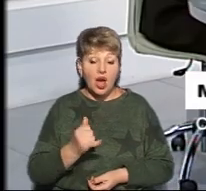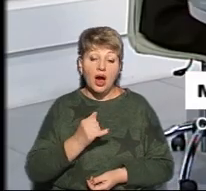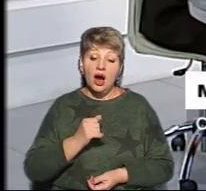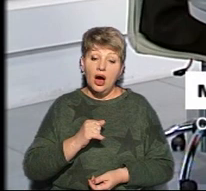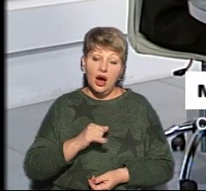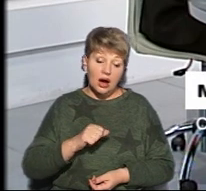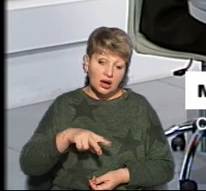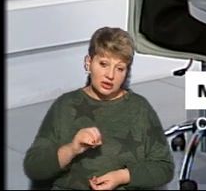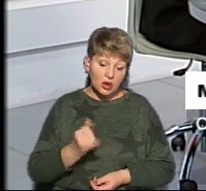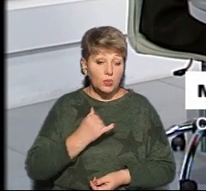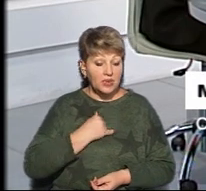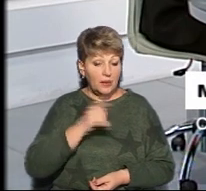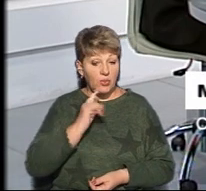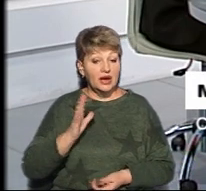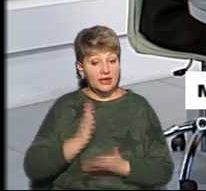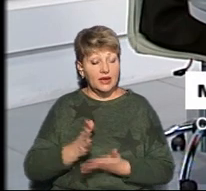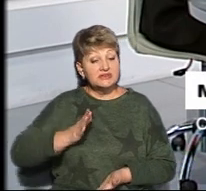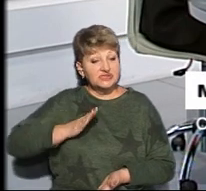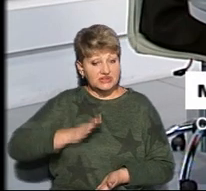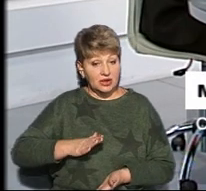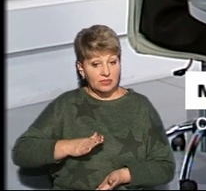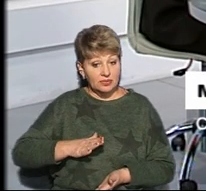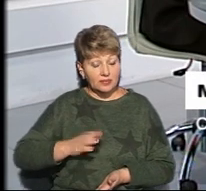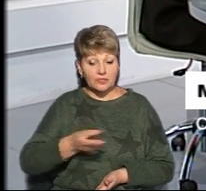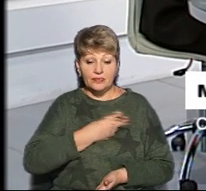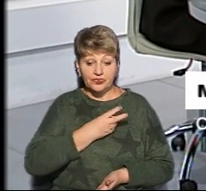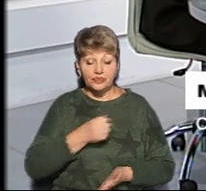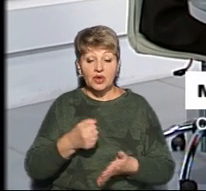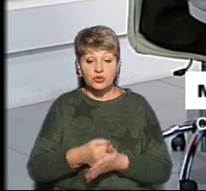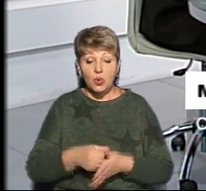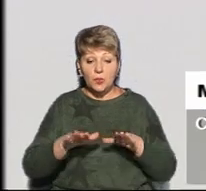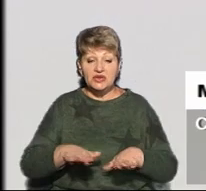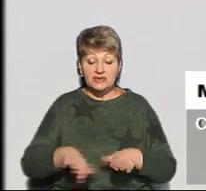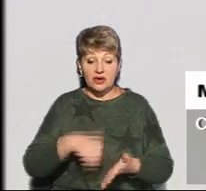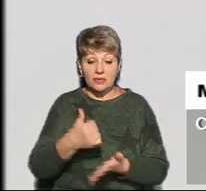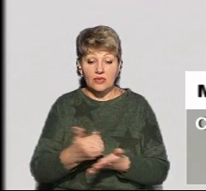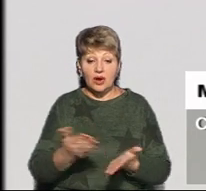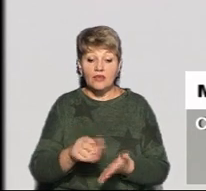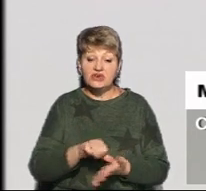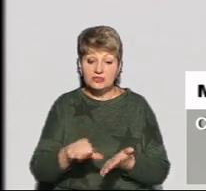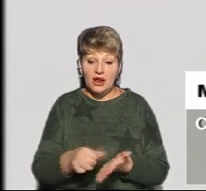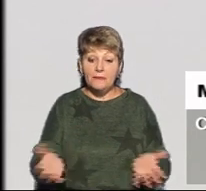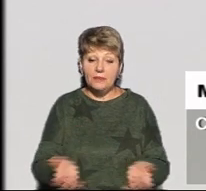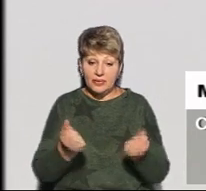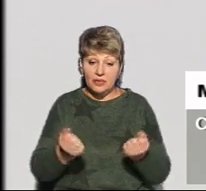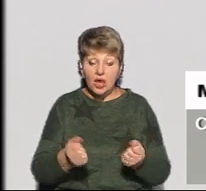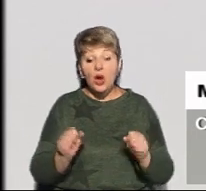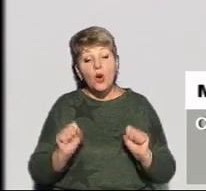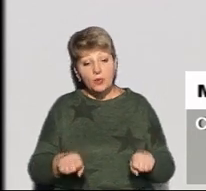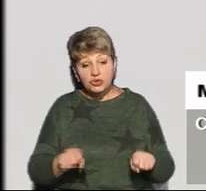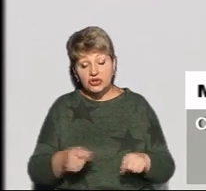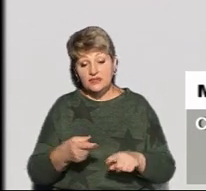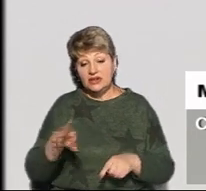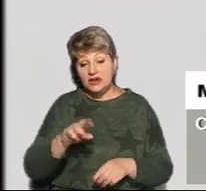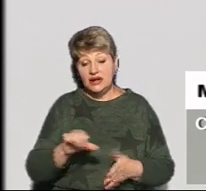є стриманий оптимізм щодо міського голови, якого сміляни підтримали. Можливо, для Сміли закінчиться